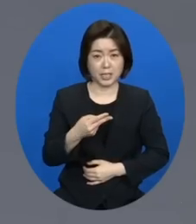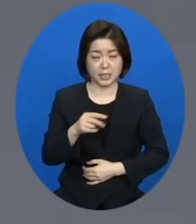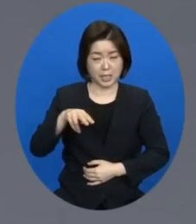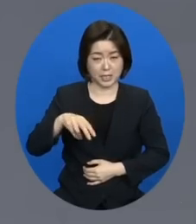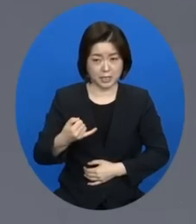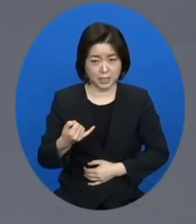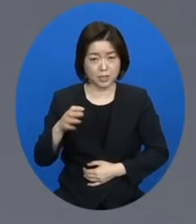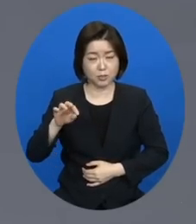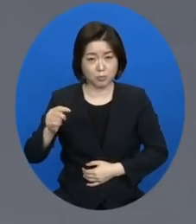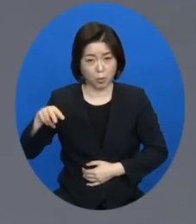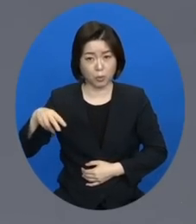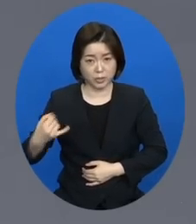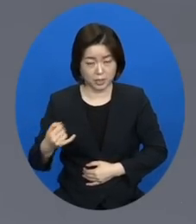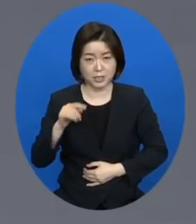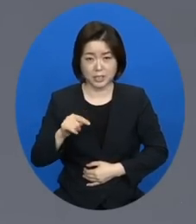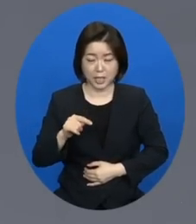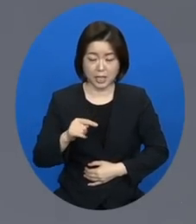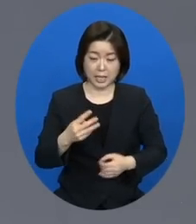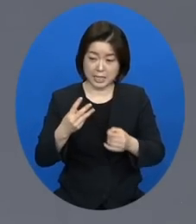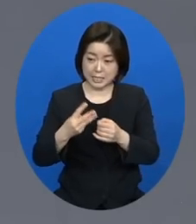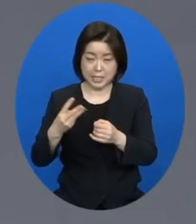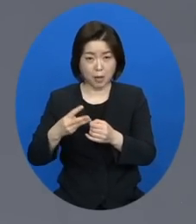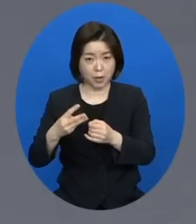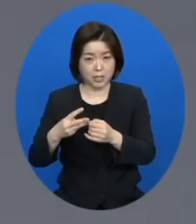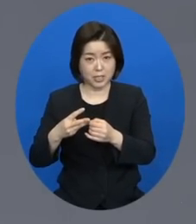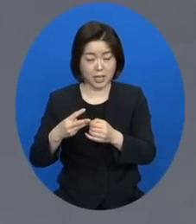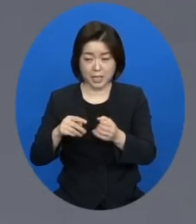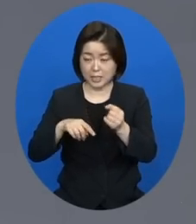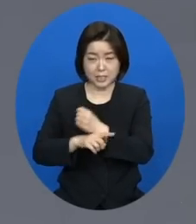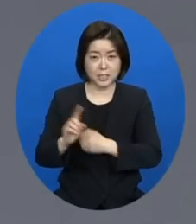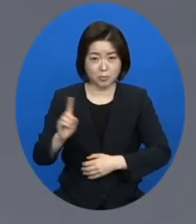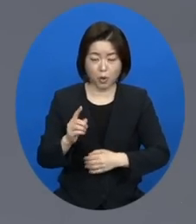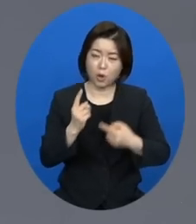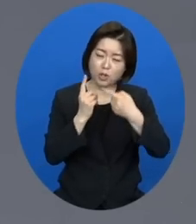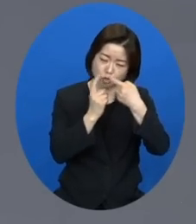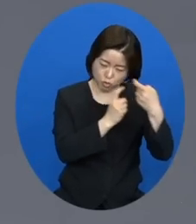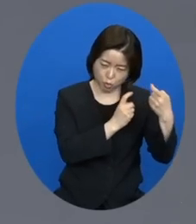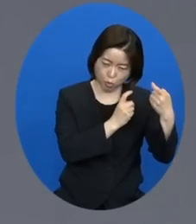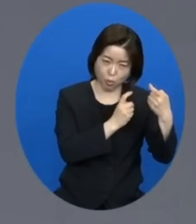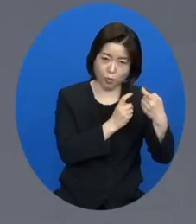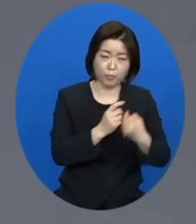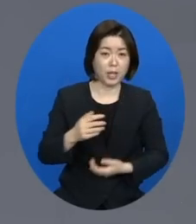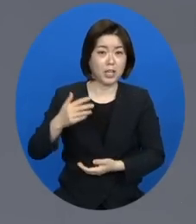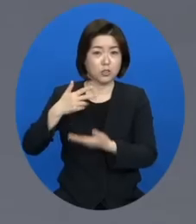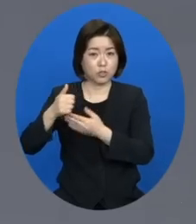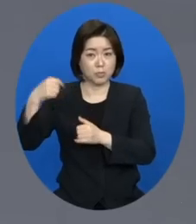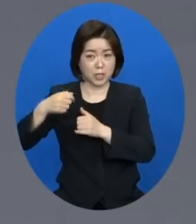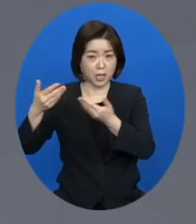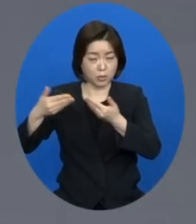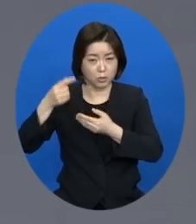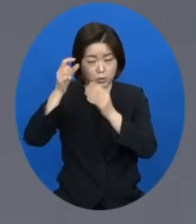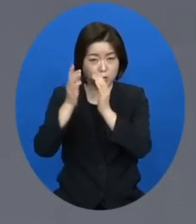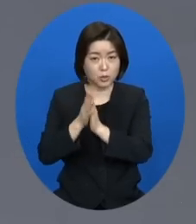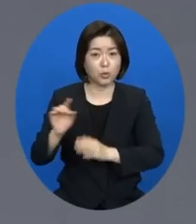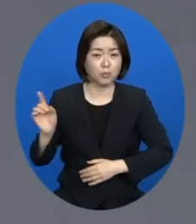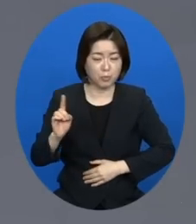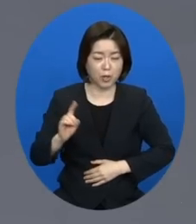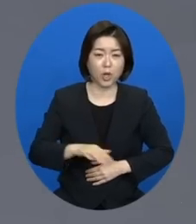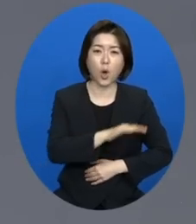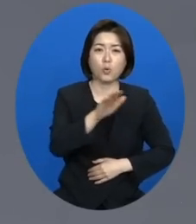뜻이 뭐냐면 유혹입니다. 유혹. 그래서 우리가 우리 주기도문에서 이렇게 기도를 하죠. 우리를 시험에 들게